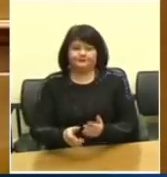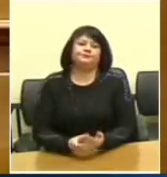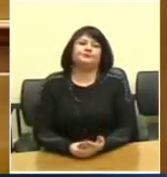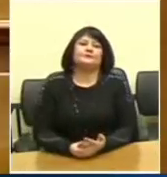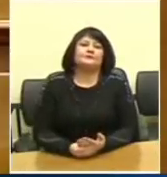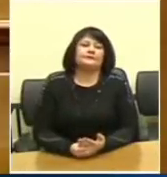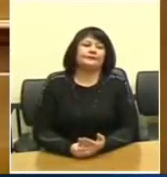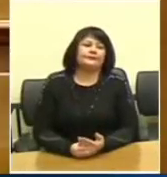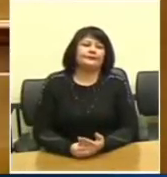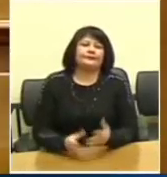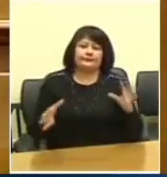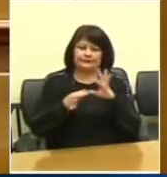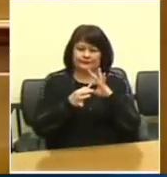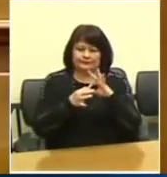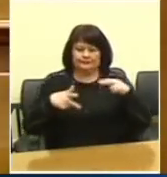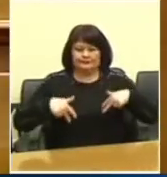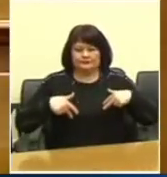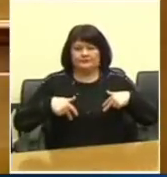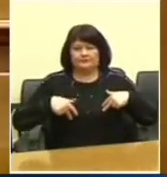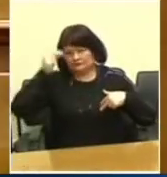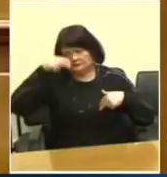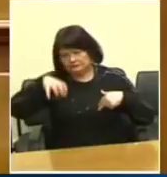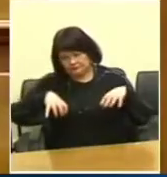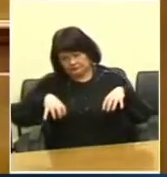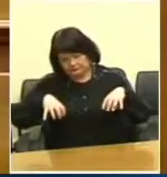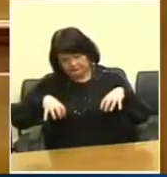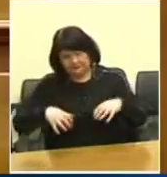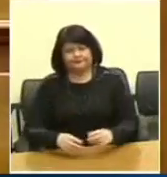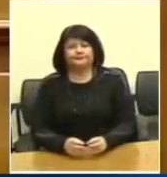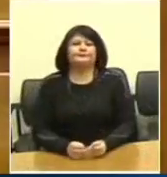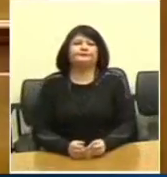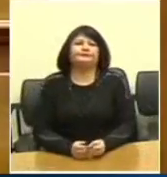των σχέσεων του κράτους με την Εκκλησία. Ένα βήμα